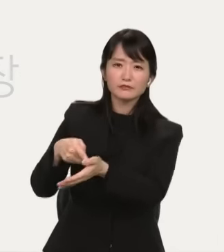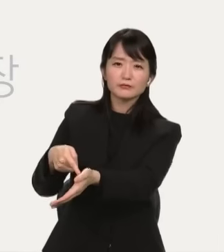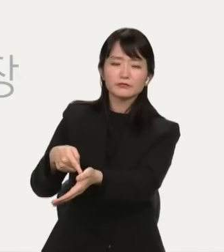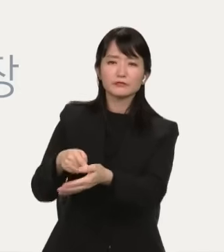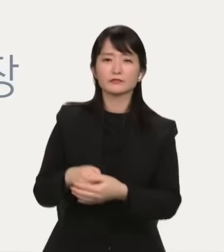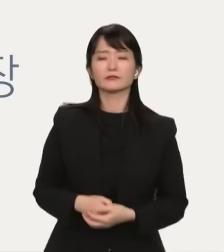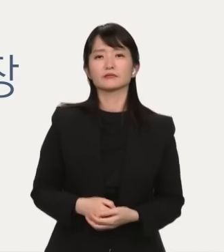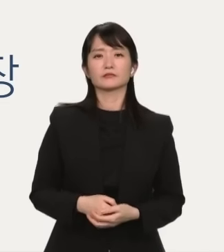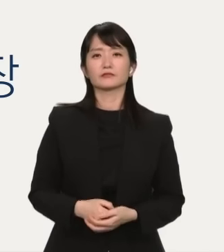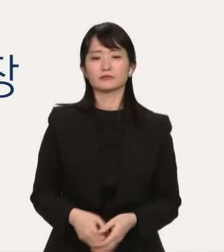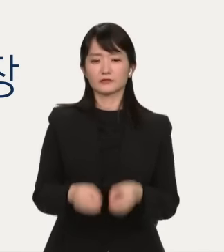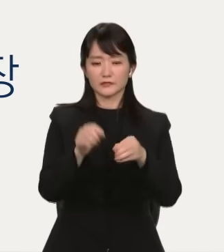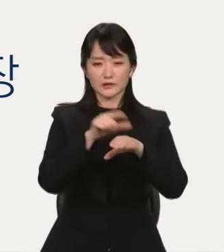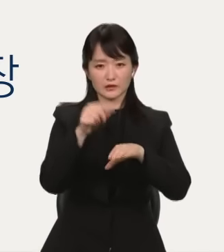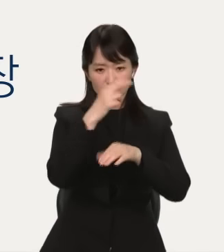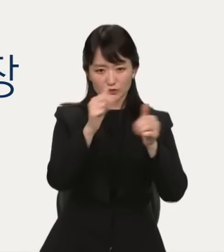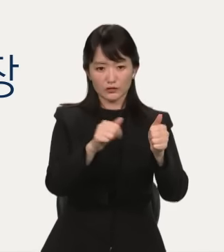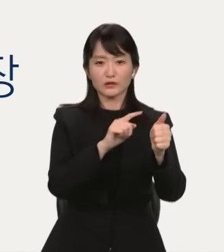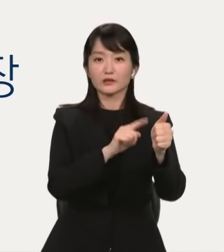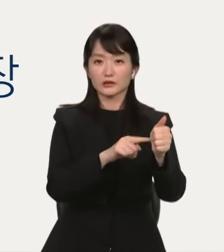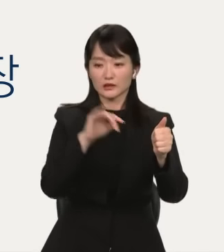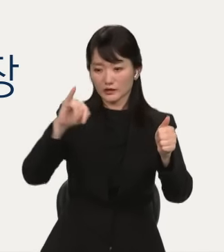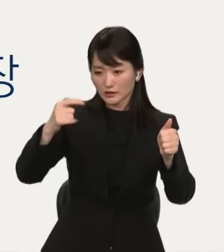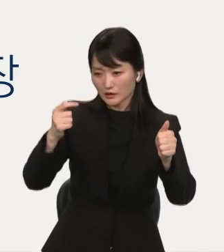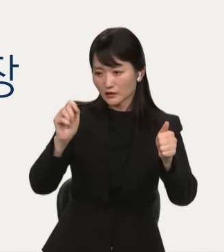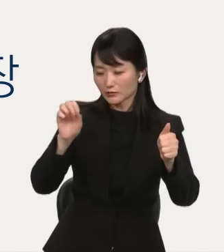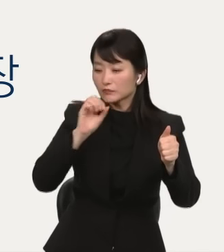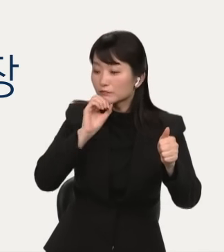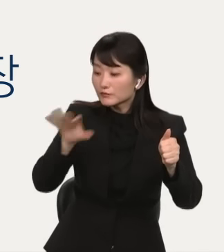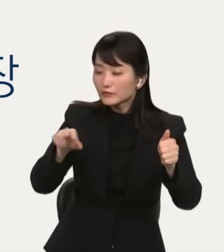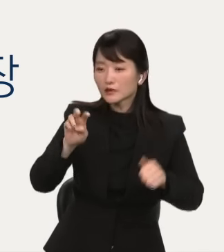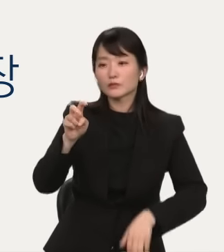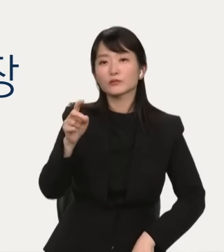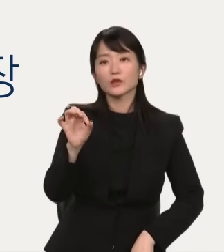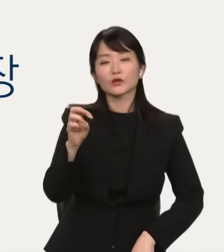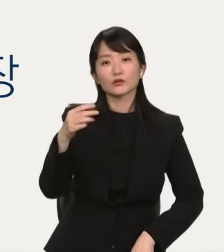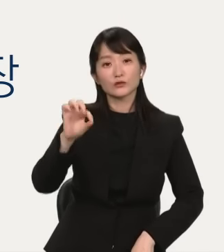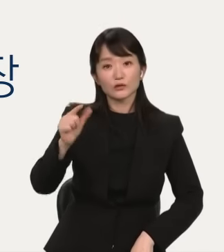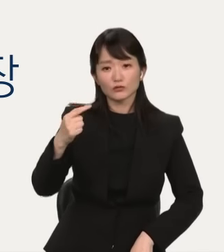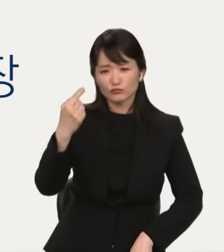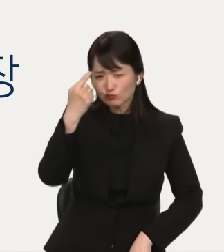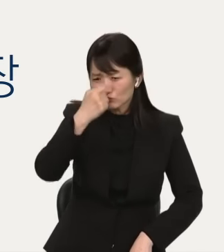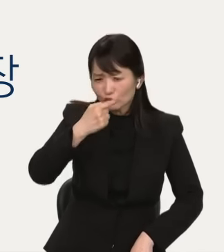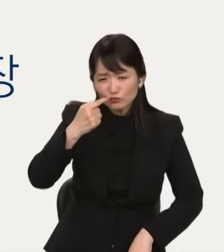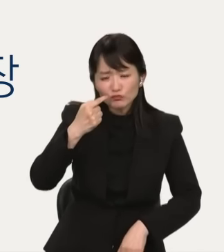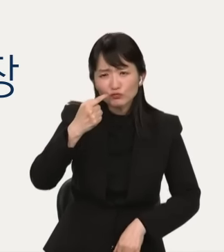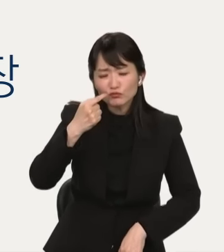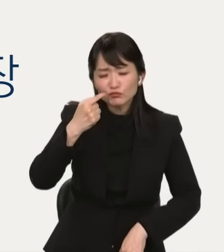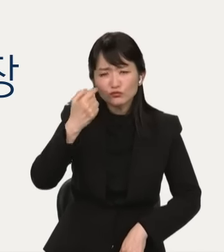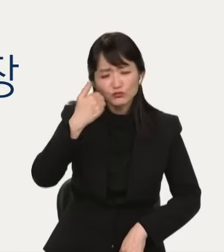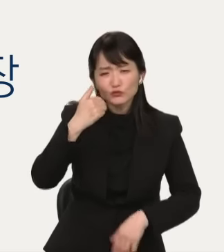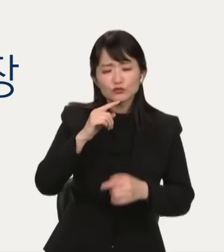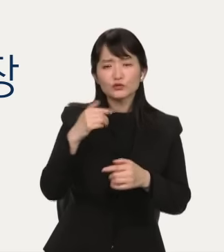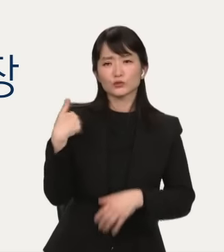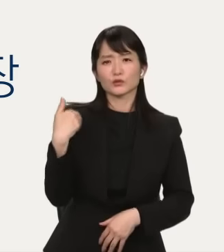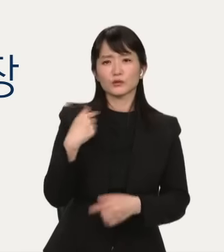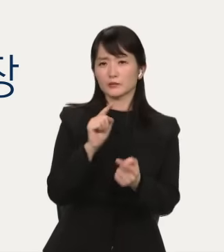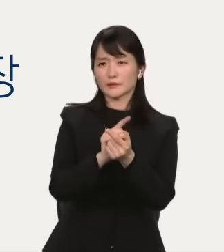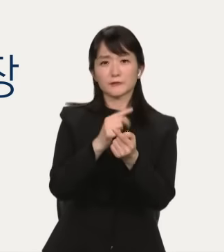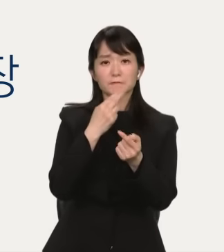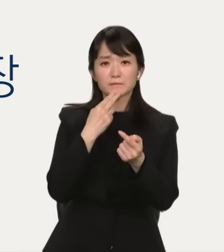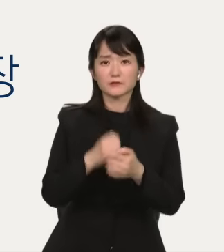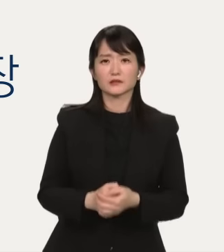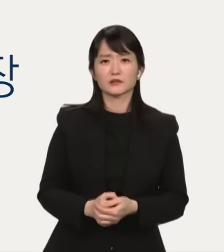당시 창원지검장도 JTBC에 명태균이라는 사람과 일면식도 없고 연락한 적도 없다며 터무니없는